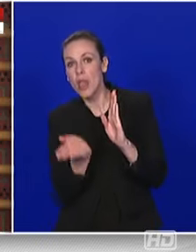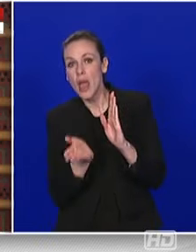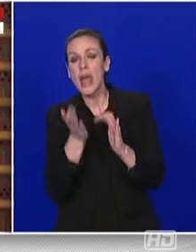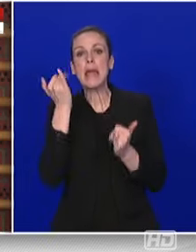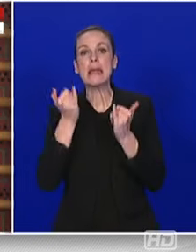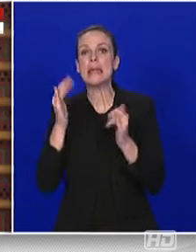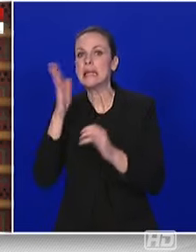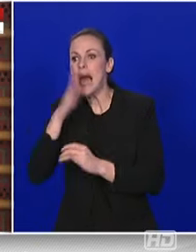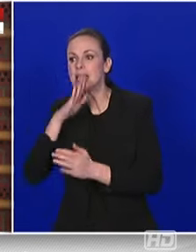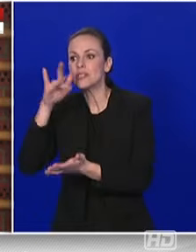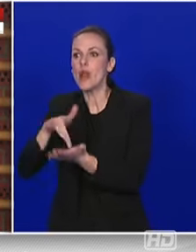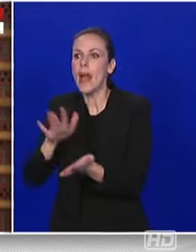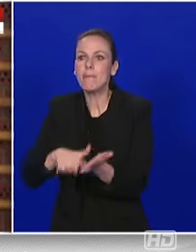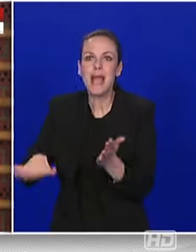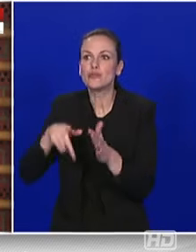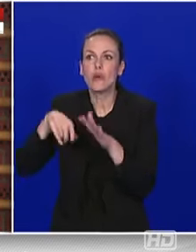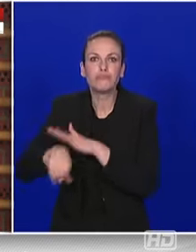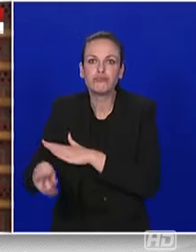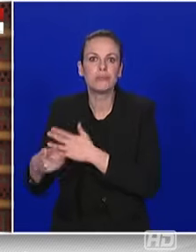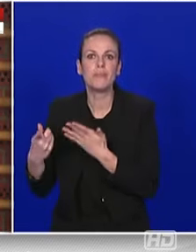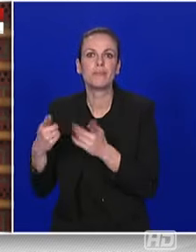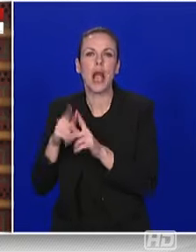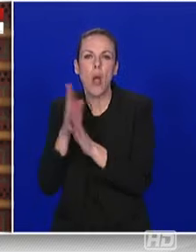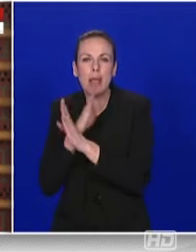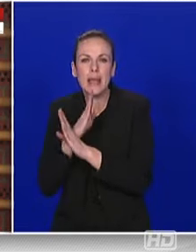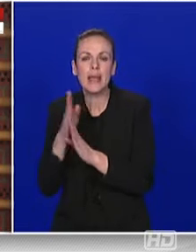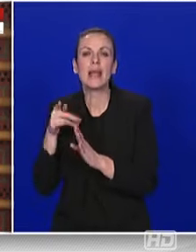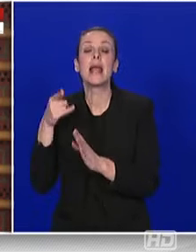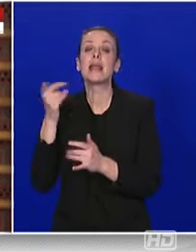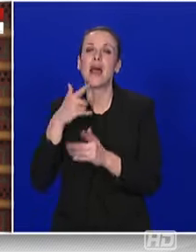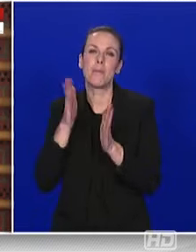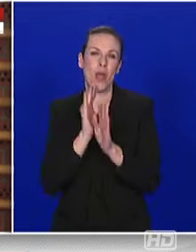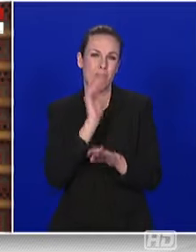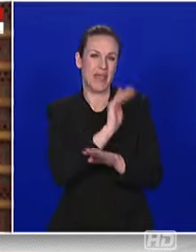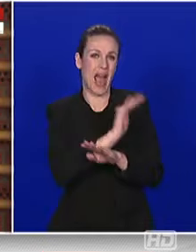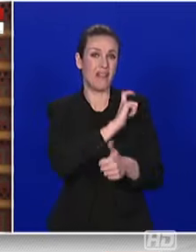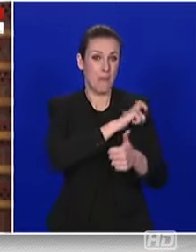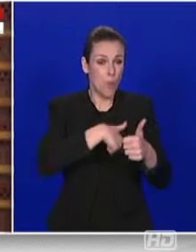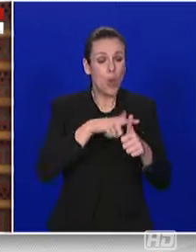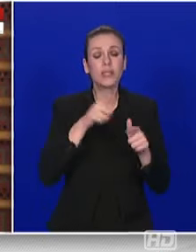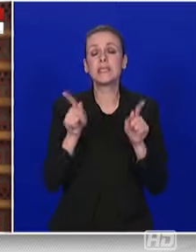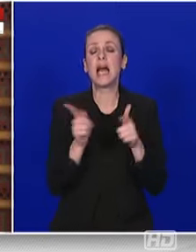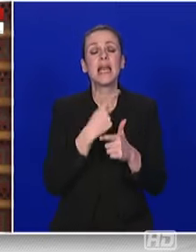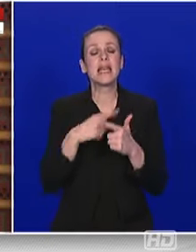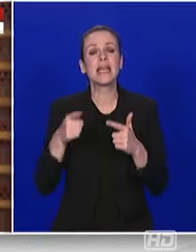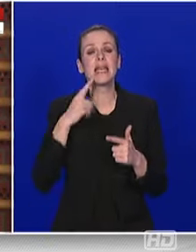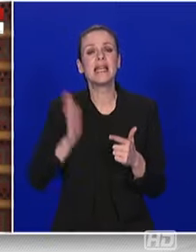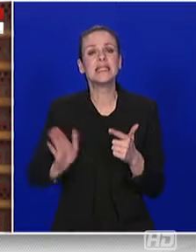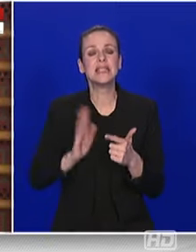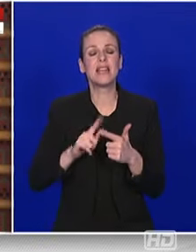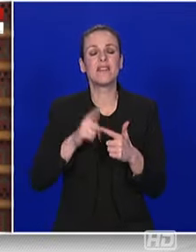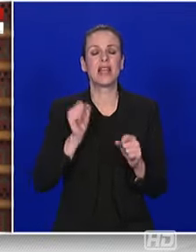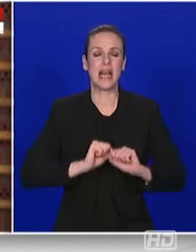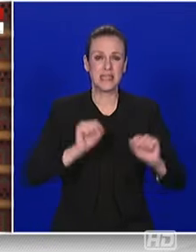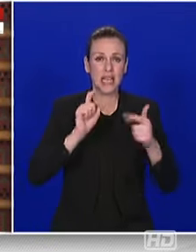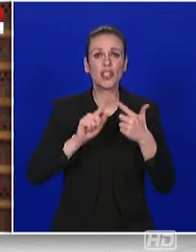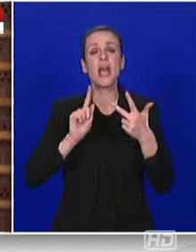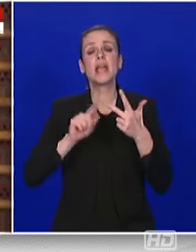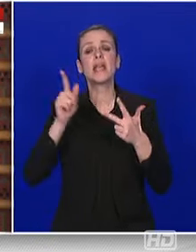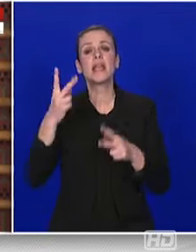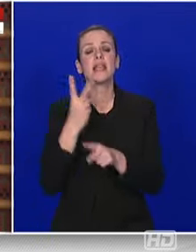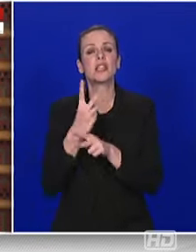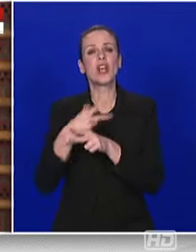ilegalnim lokacijama, da obavijeste o tome ili policiju ili civilnu zaštitu ili državni inspektorat i